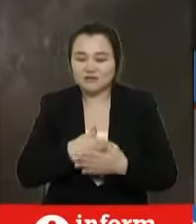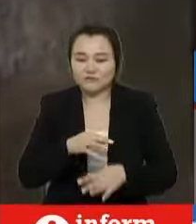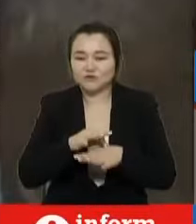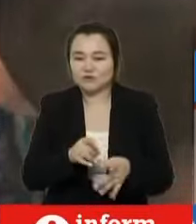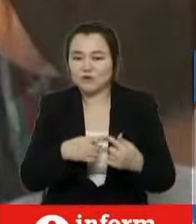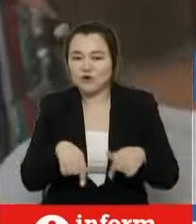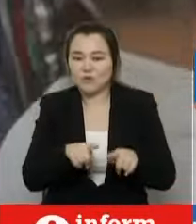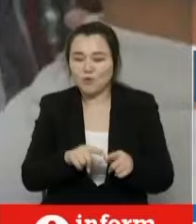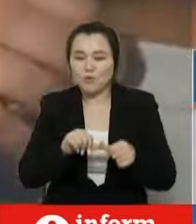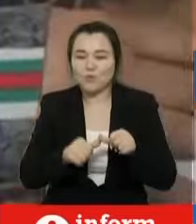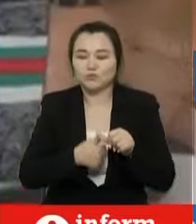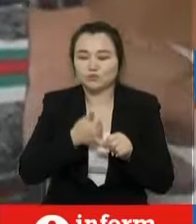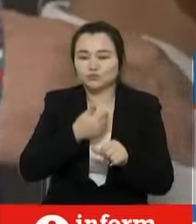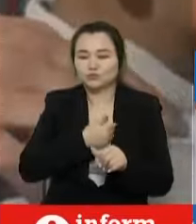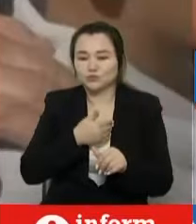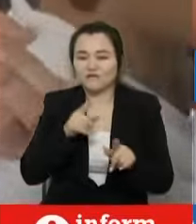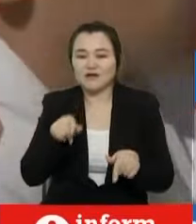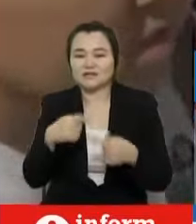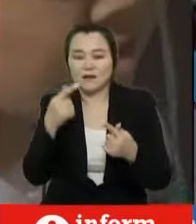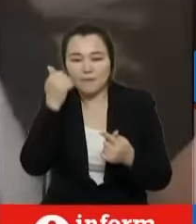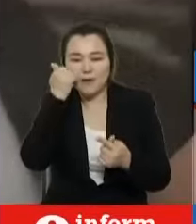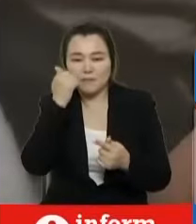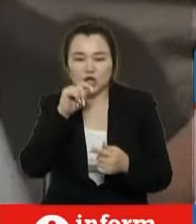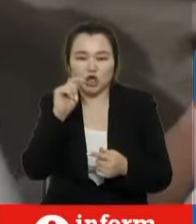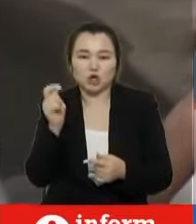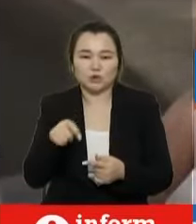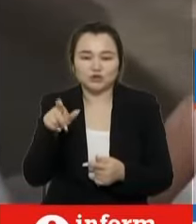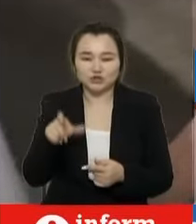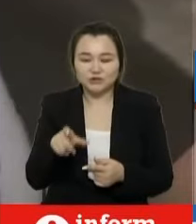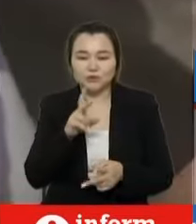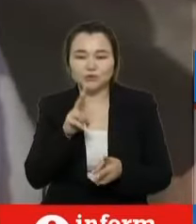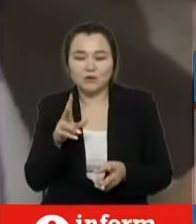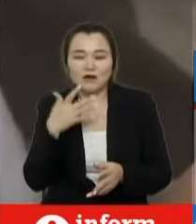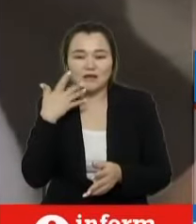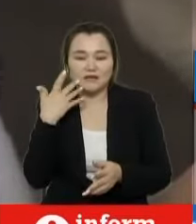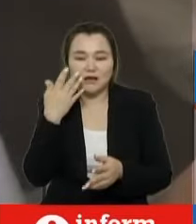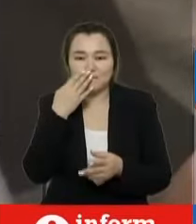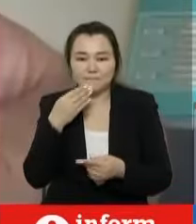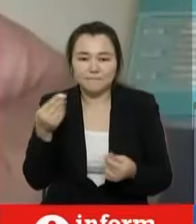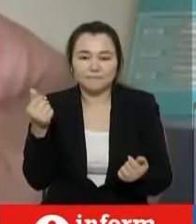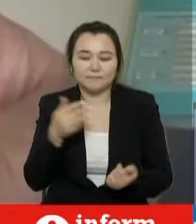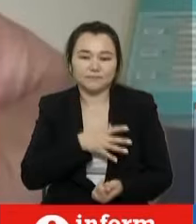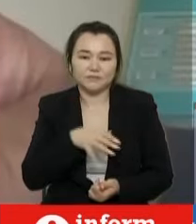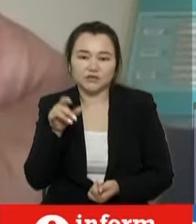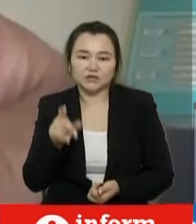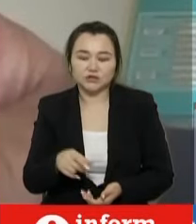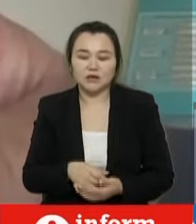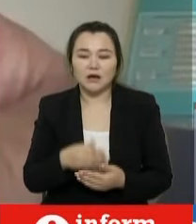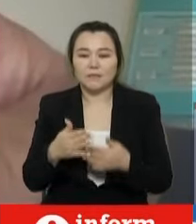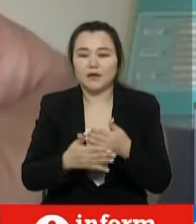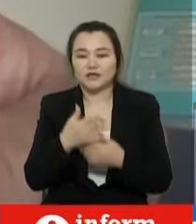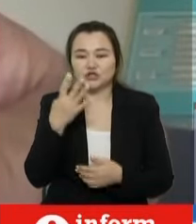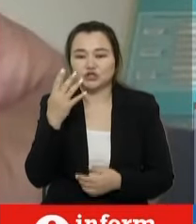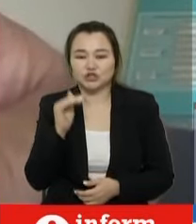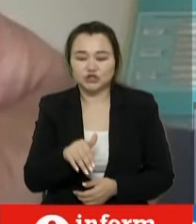кампания по увековечиванию и восстановлению памяти героев, в том числе тех, кто когда-то пропал без вести. Где-то порядка